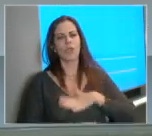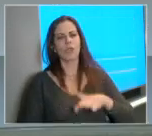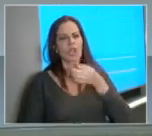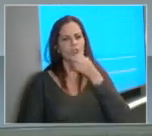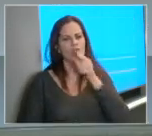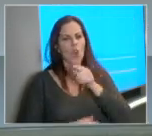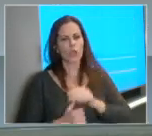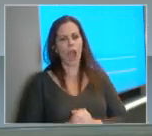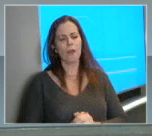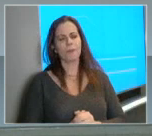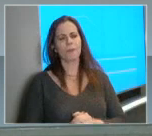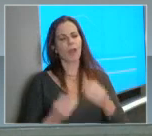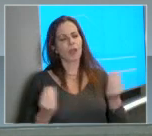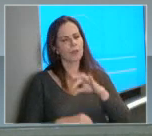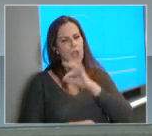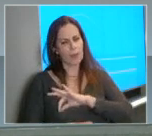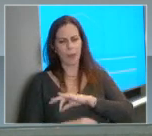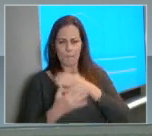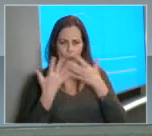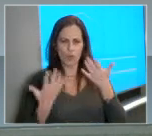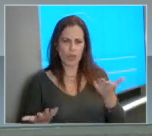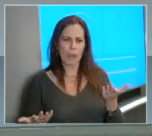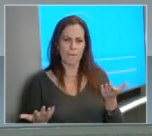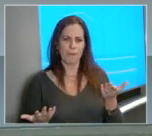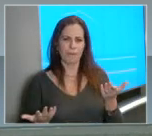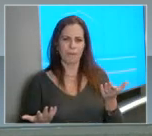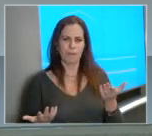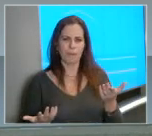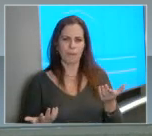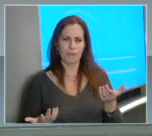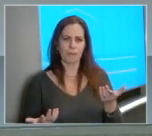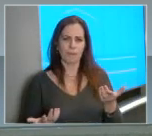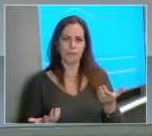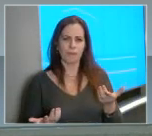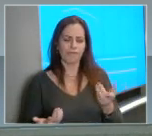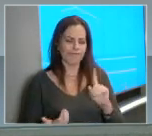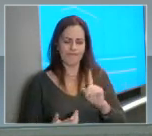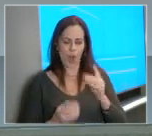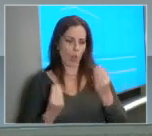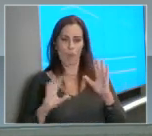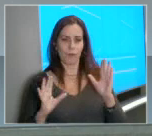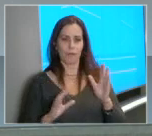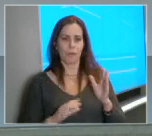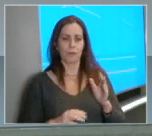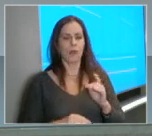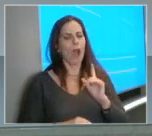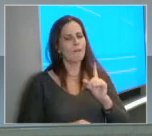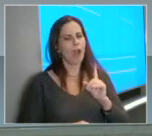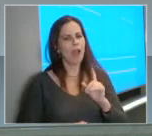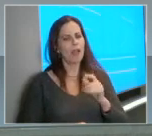אותך, תראה, הדברים של ליברמן ברור שהם לכל הפחות מגונים, כן, והיטבת להגדיר זאת,